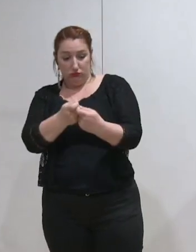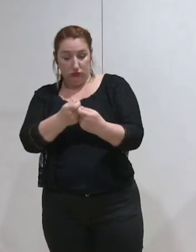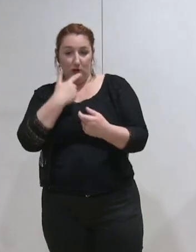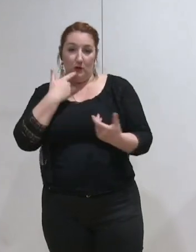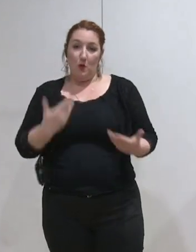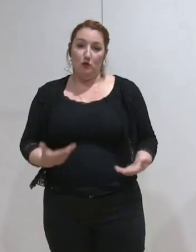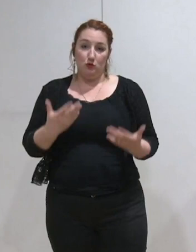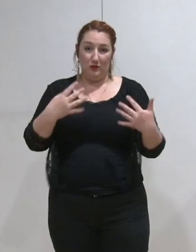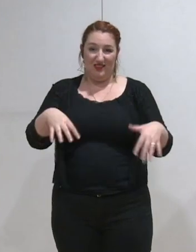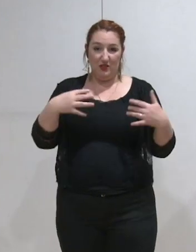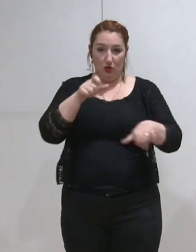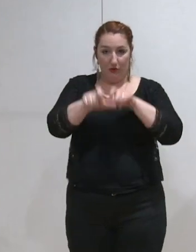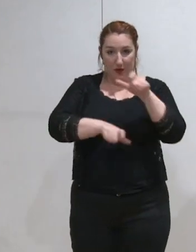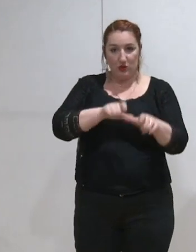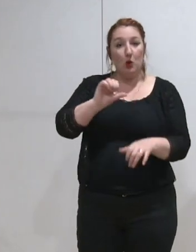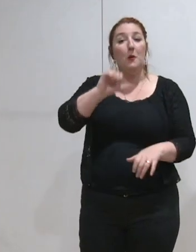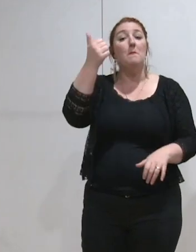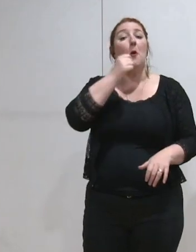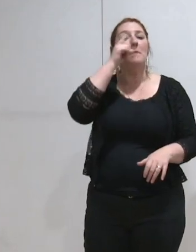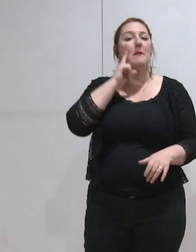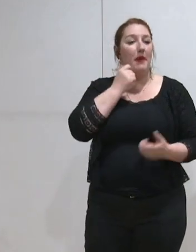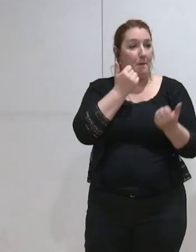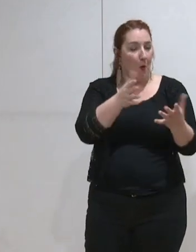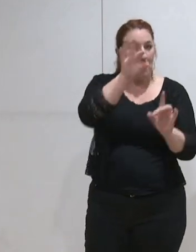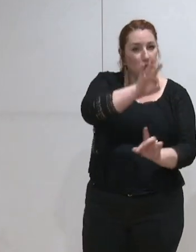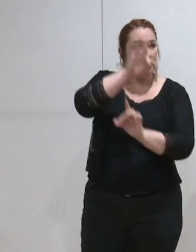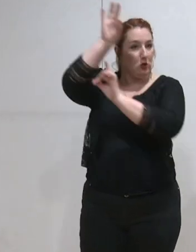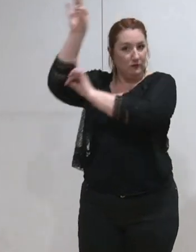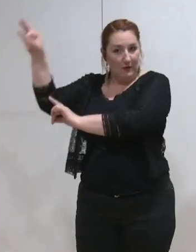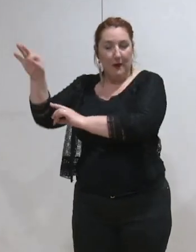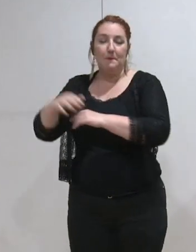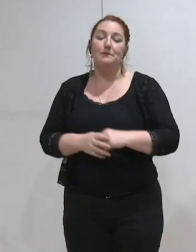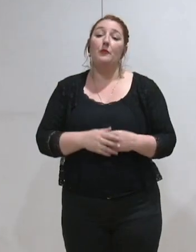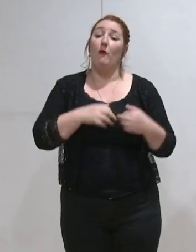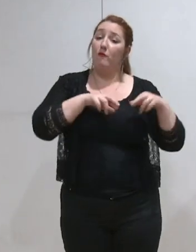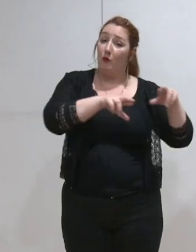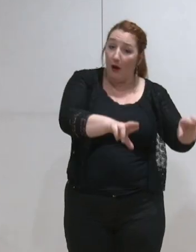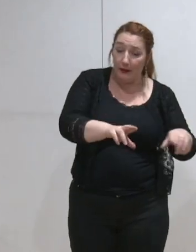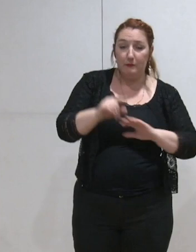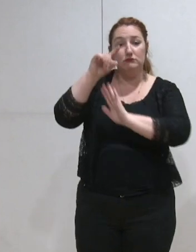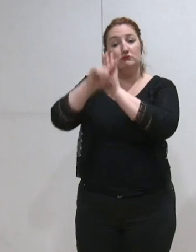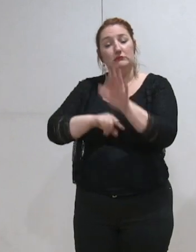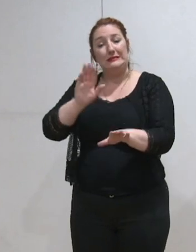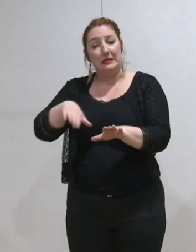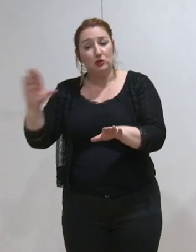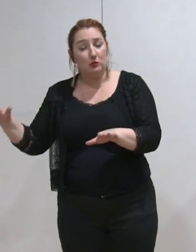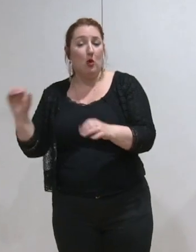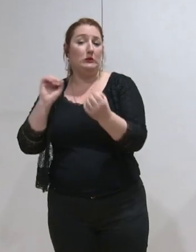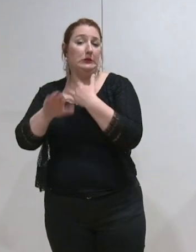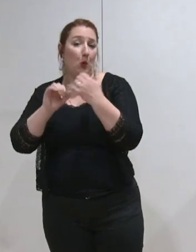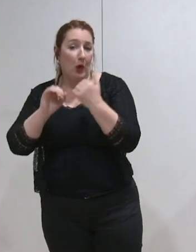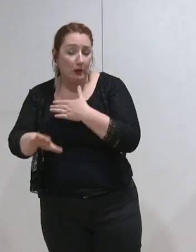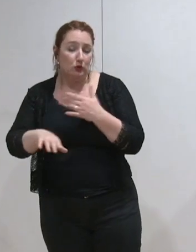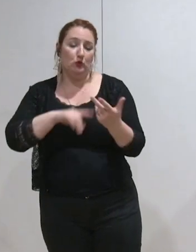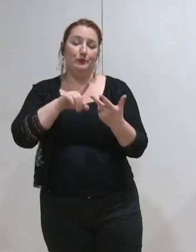vous a proposé de transférer au 1er mai au titre non seulement de la voirie mais aussi de la réglementation en matière de stationnement et circulation du